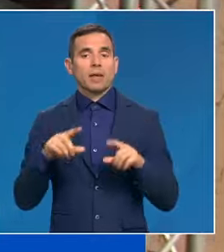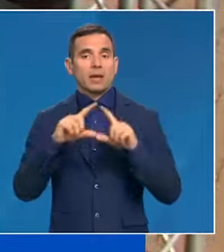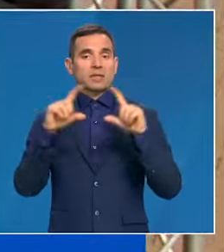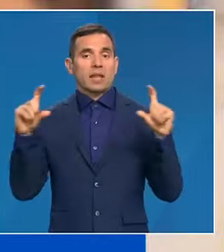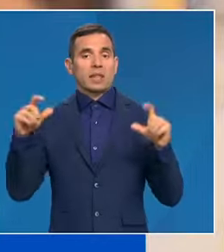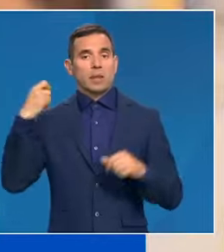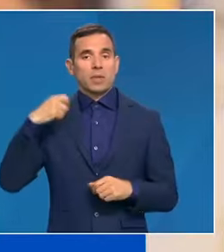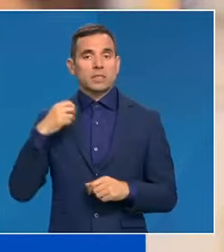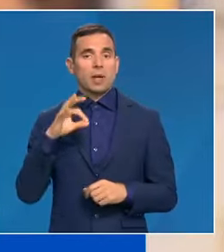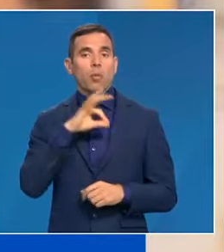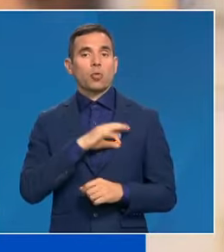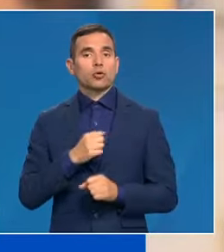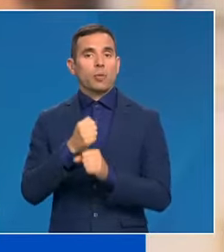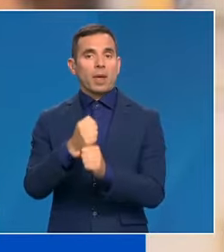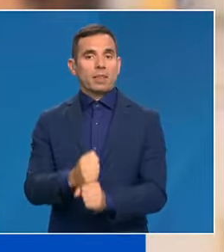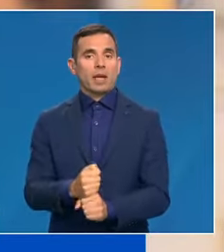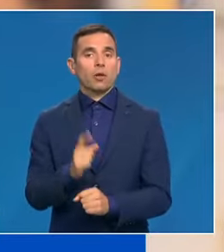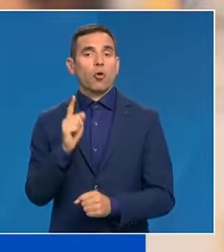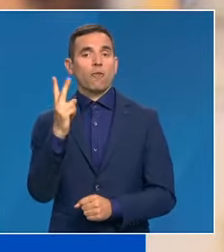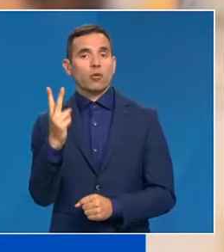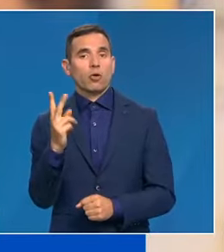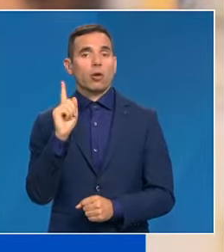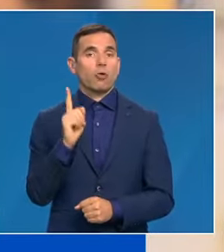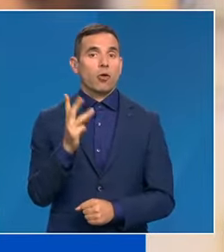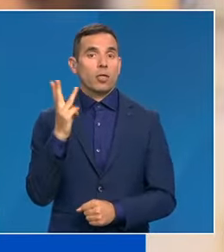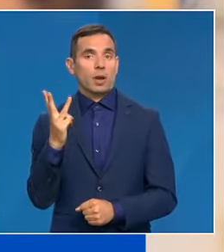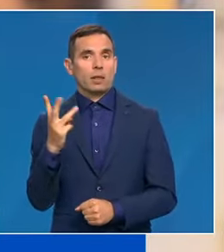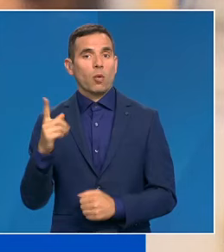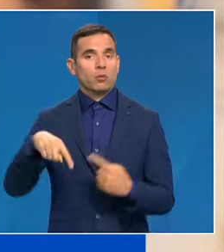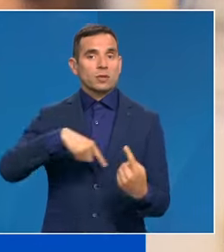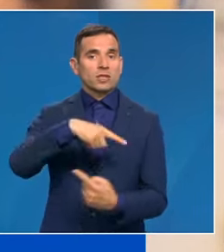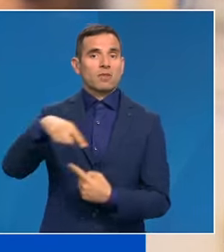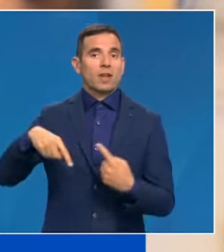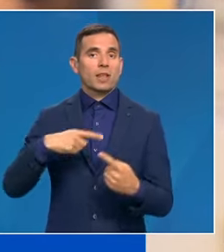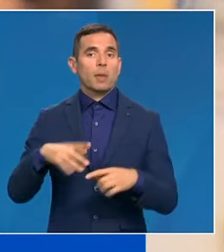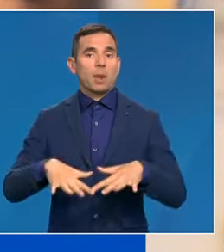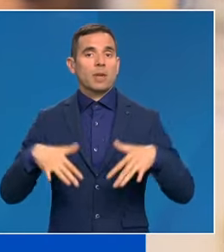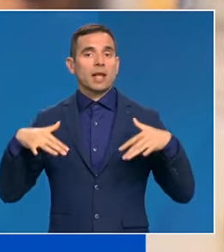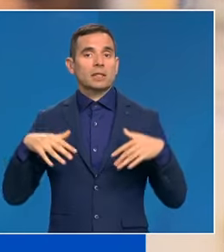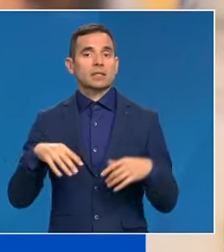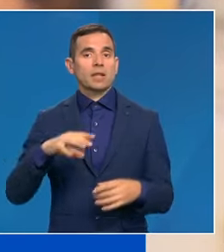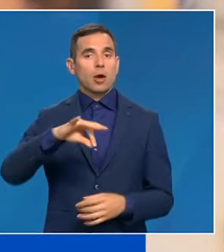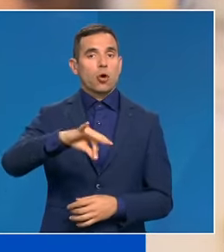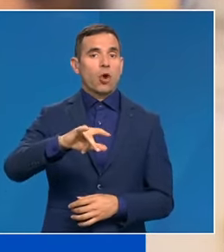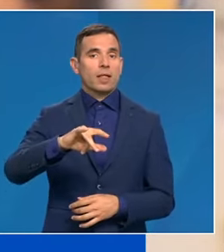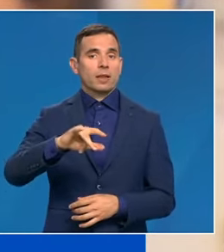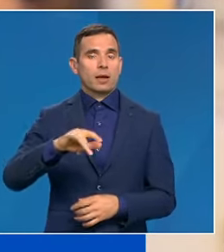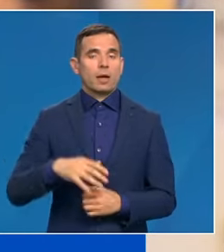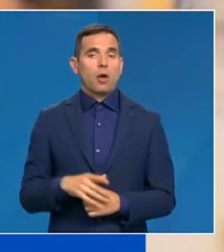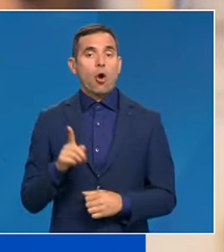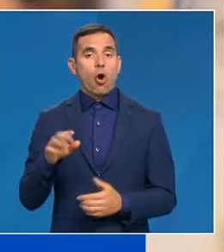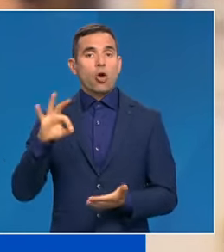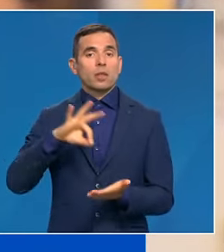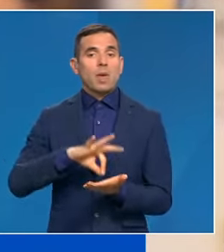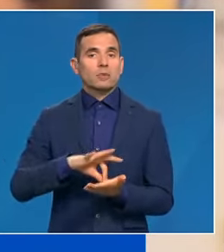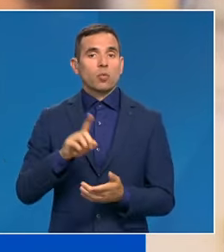получи мандат. Кой пък ще бъде втори и кой трети, когато се завърти парламентарната рулетка, президентската рулетка. От мястото,